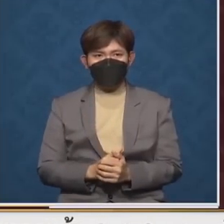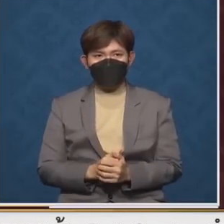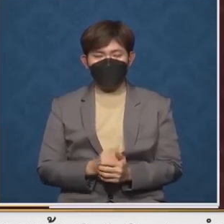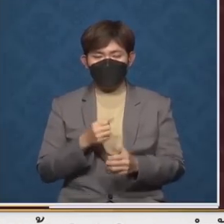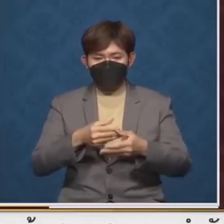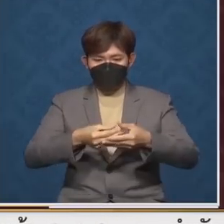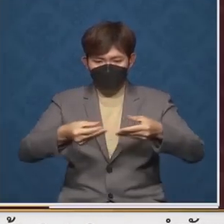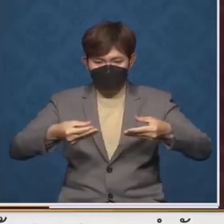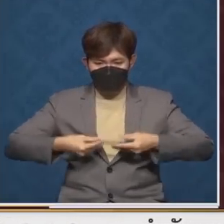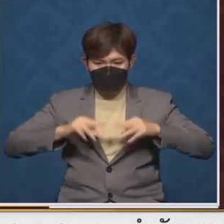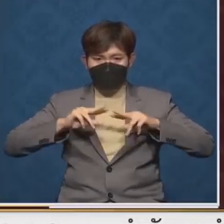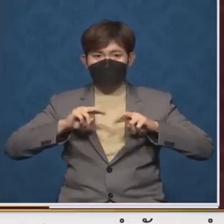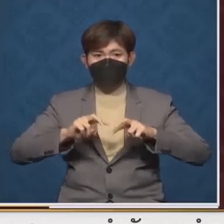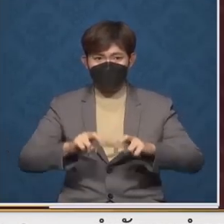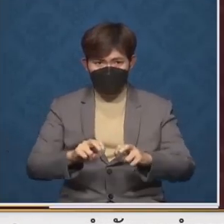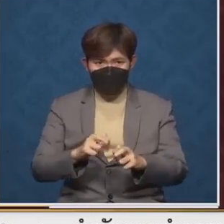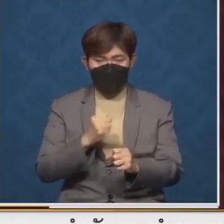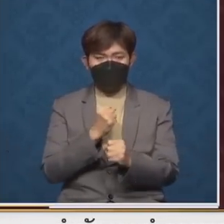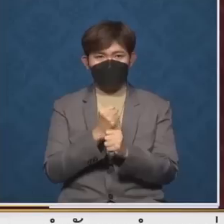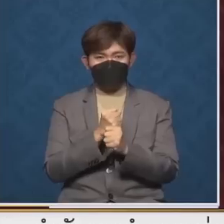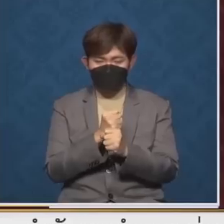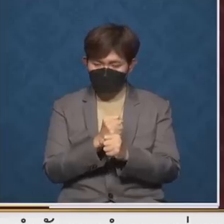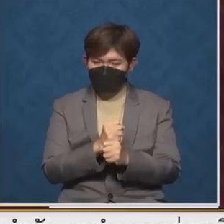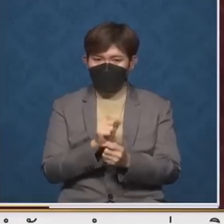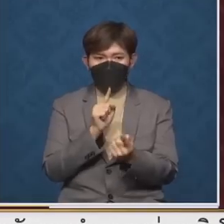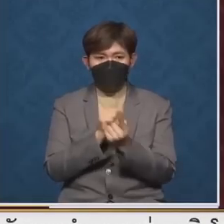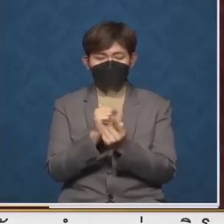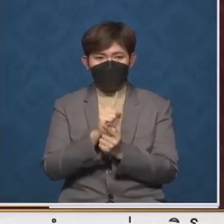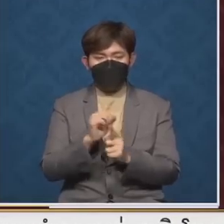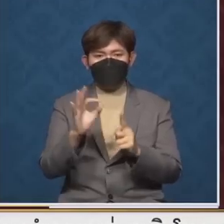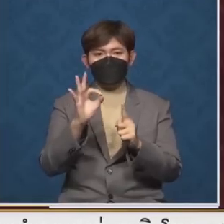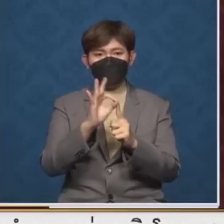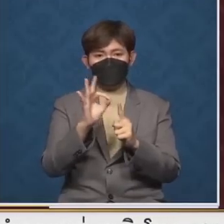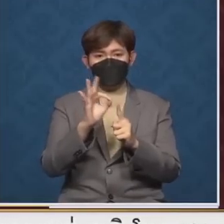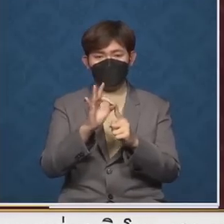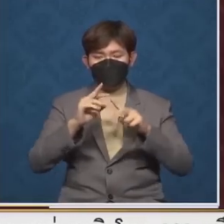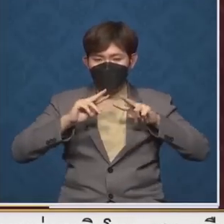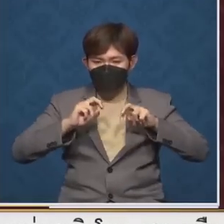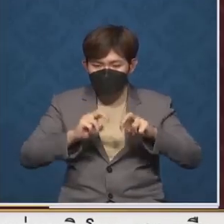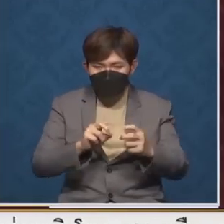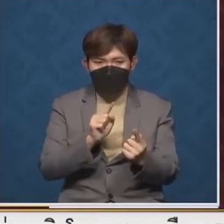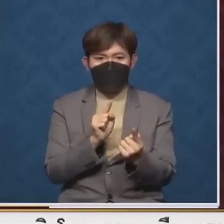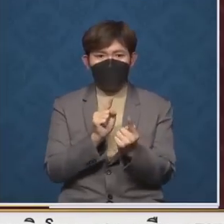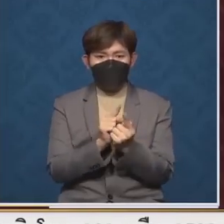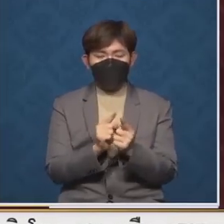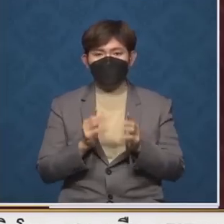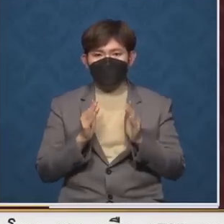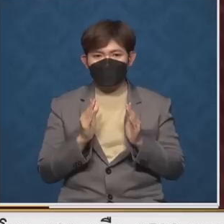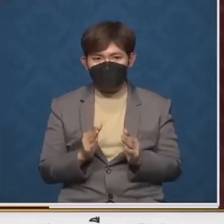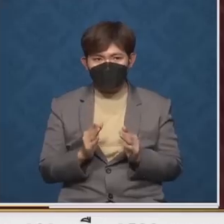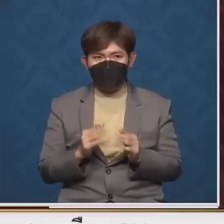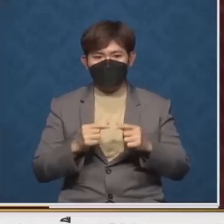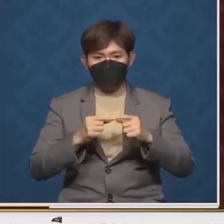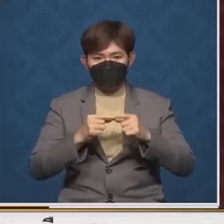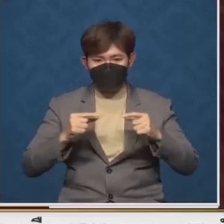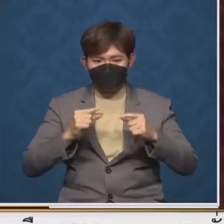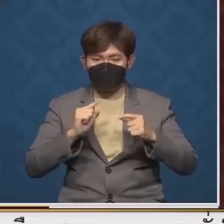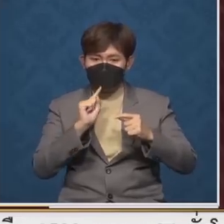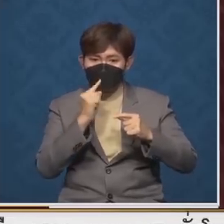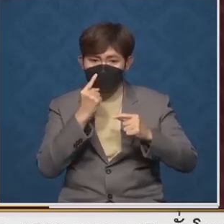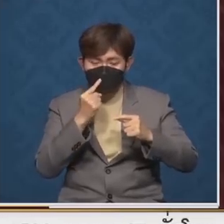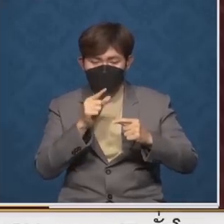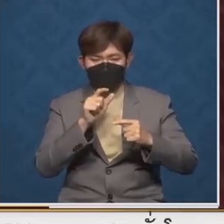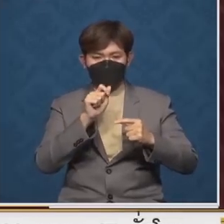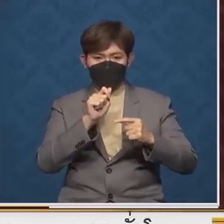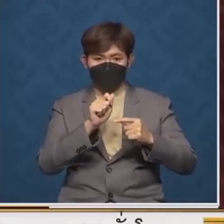วิใจนะครับศึกษาในปากิสถานครับมีผู้ใช้ผลิตภัฑยี่ห้อเนี่เลอปัวเลอ